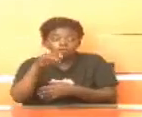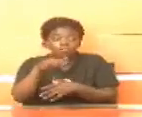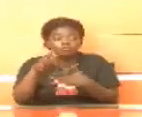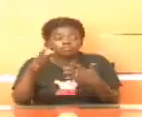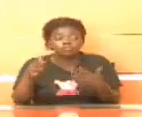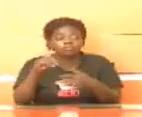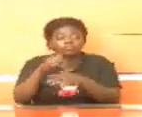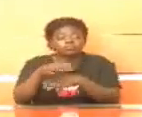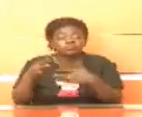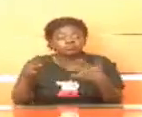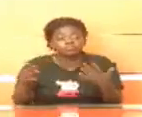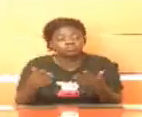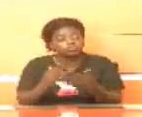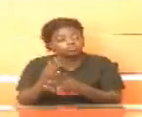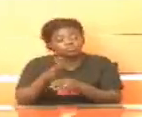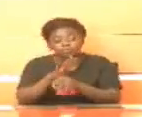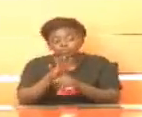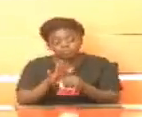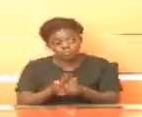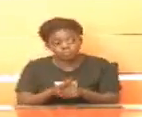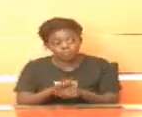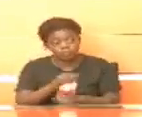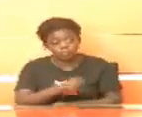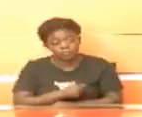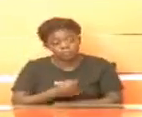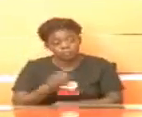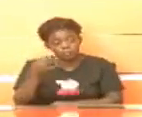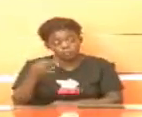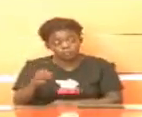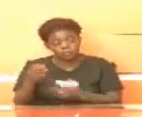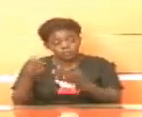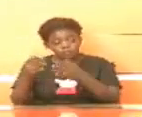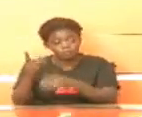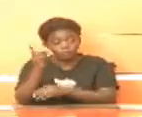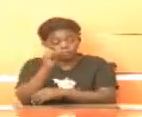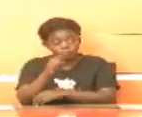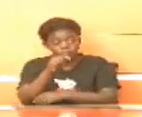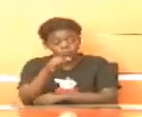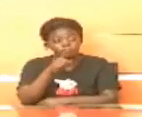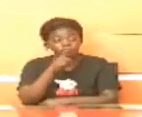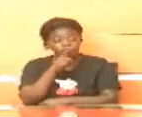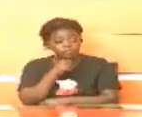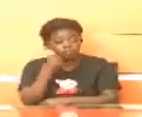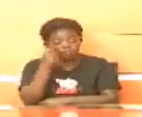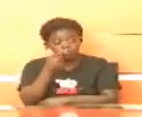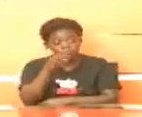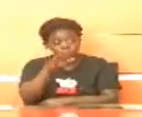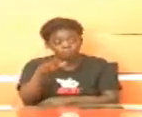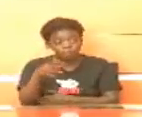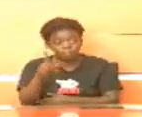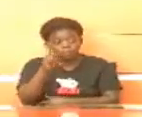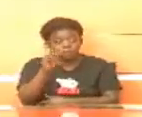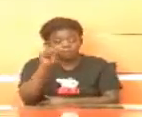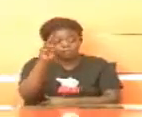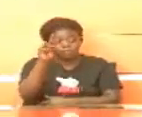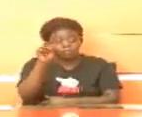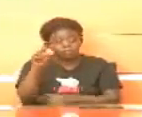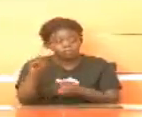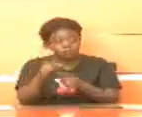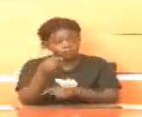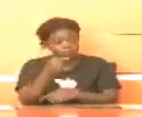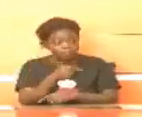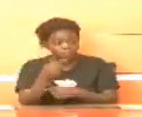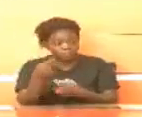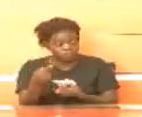ageba asindikide jembe ngate corona mama fina abadde akamaliriza okulabula atene wabawo omusajja gwe tusanze mbitundu byekawanda ngasibyeke